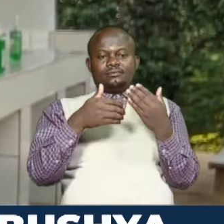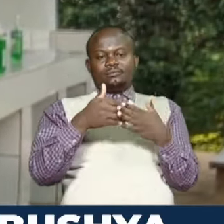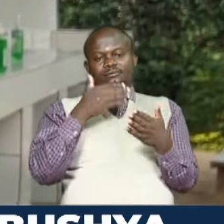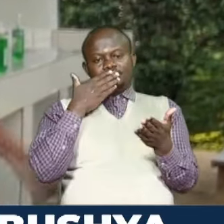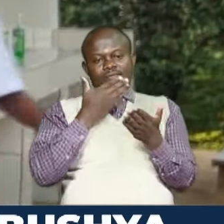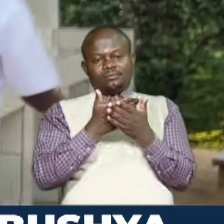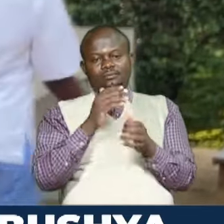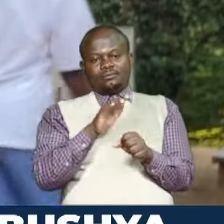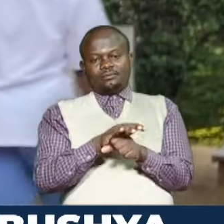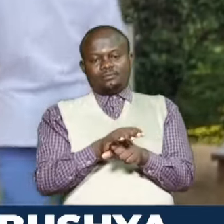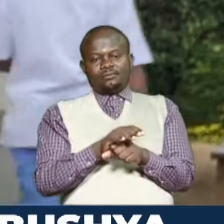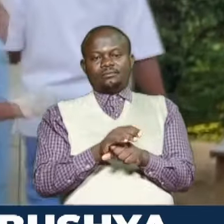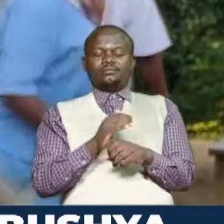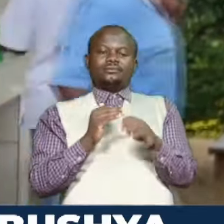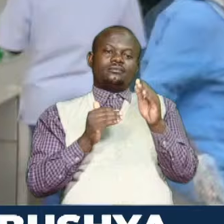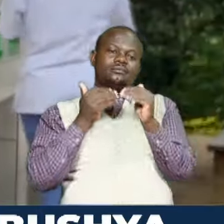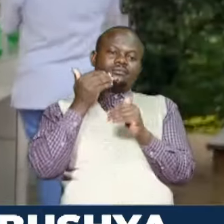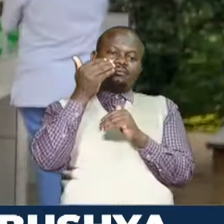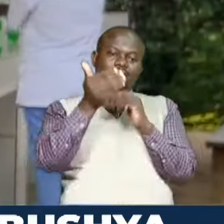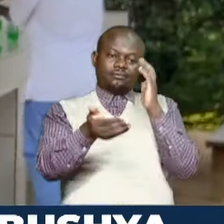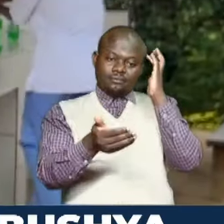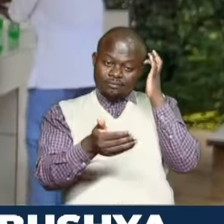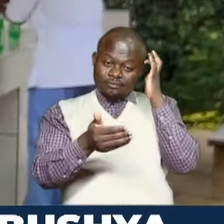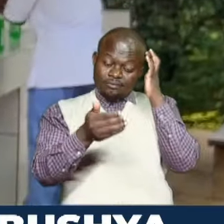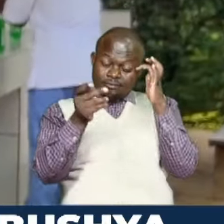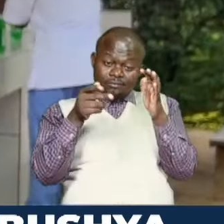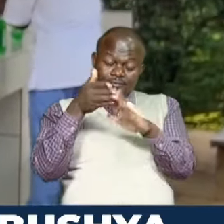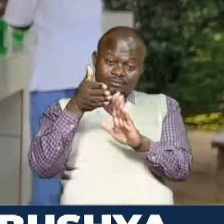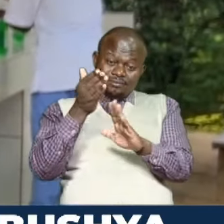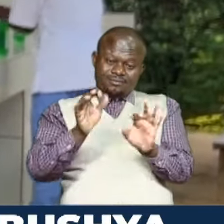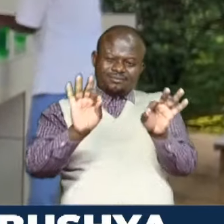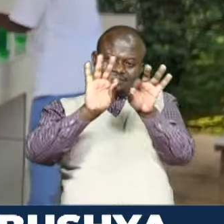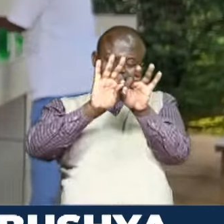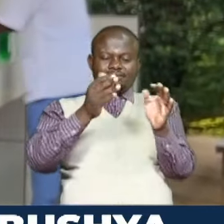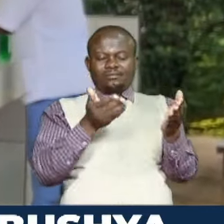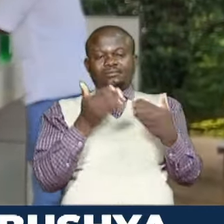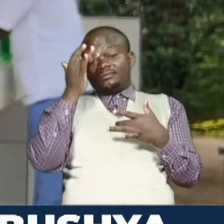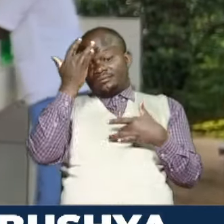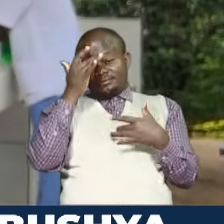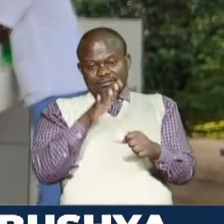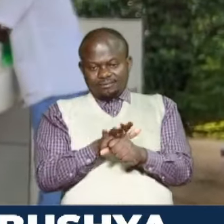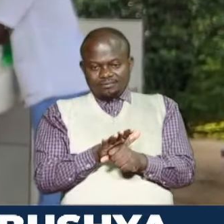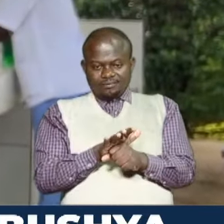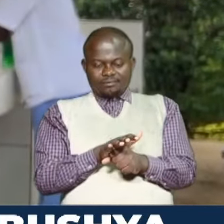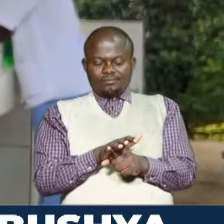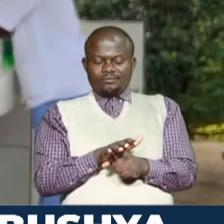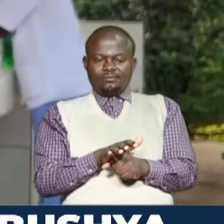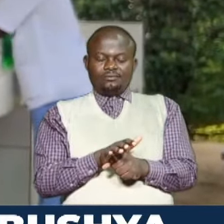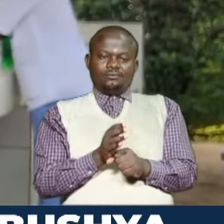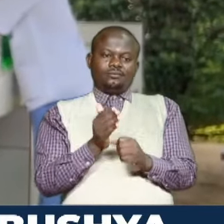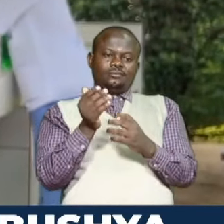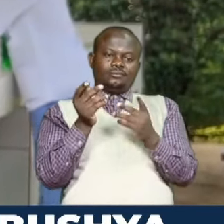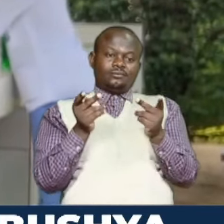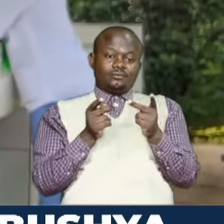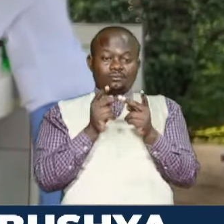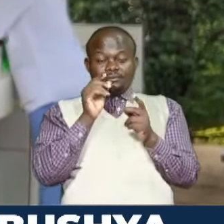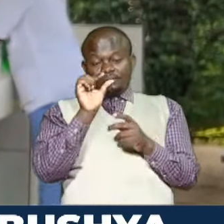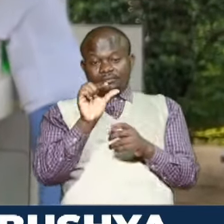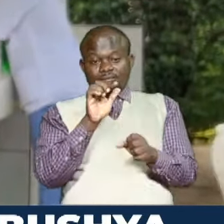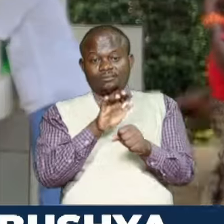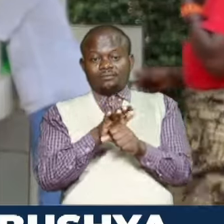ari byiza noneho na urgence yacu aho twakirira indembe naho ubona ari